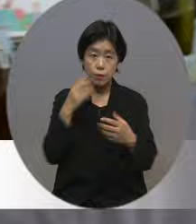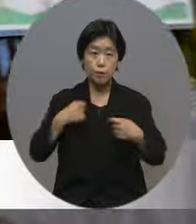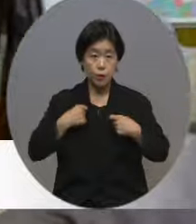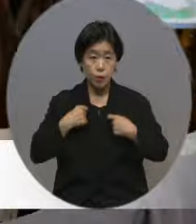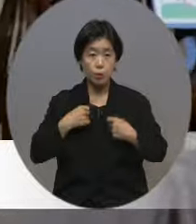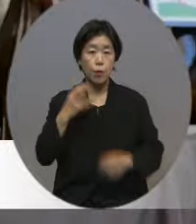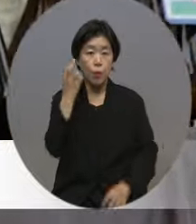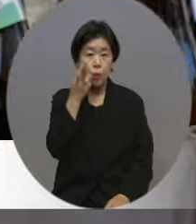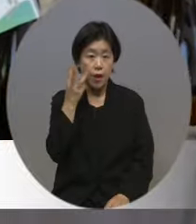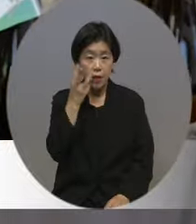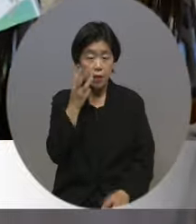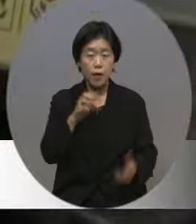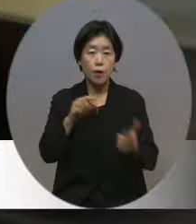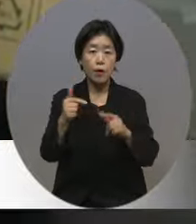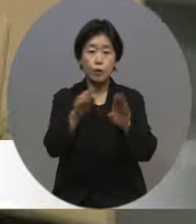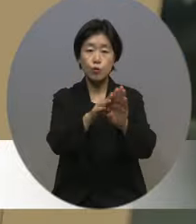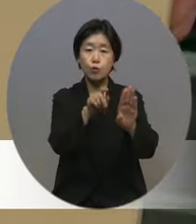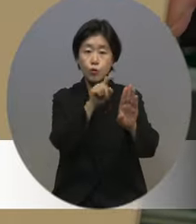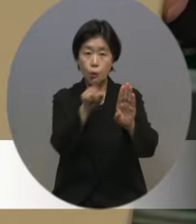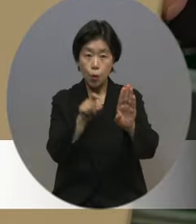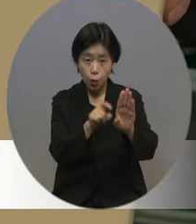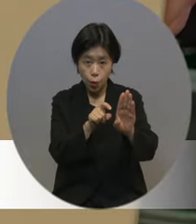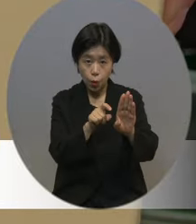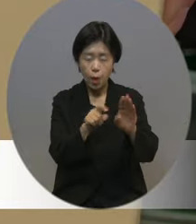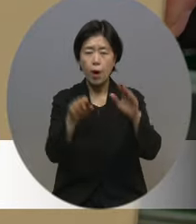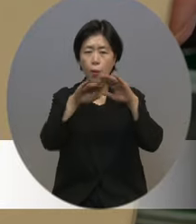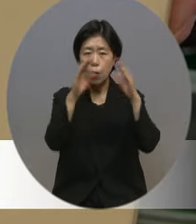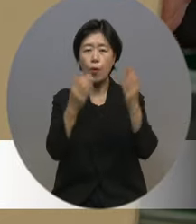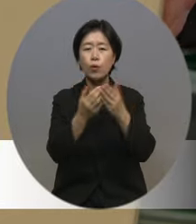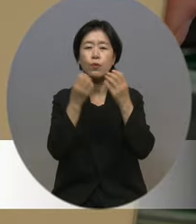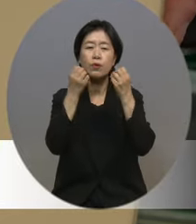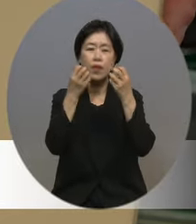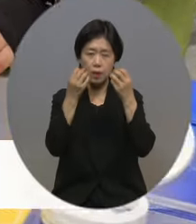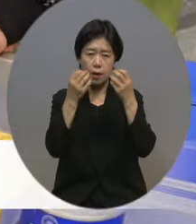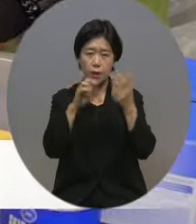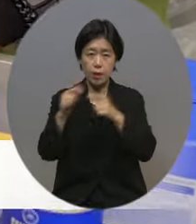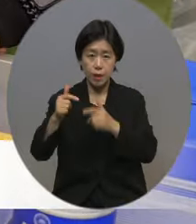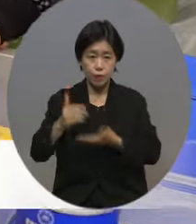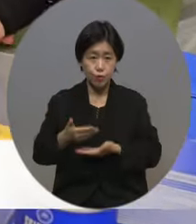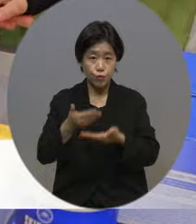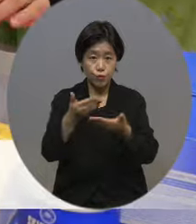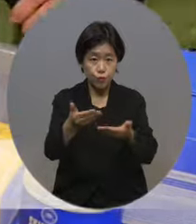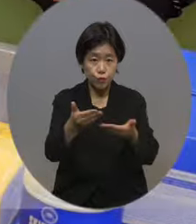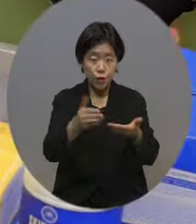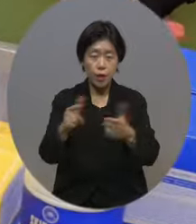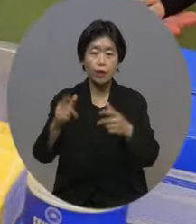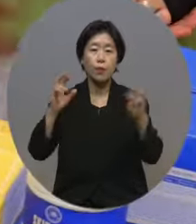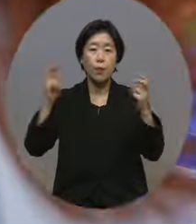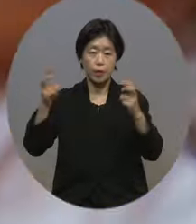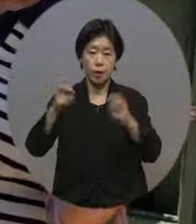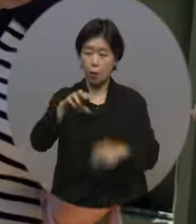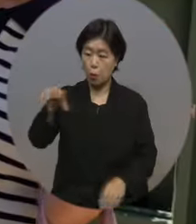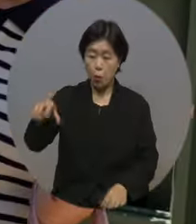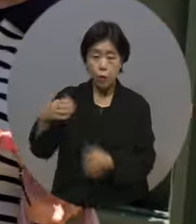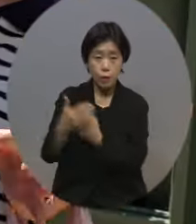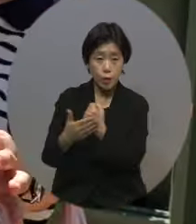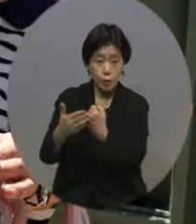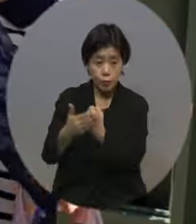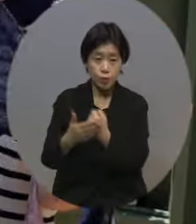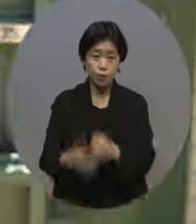와인, 현관 도어락 등 모두 세 물건을 무상으로 기부해준 관내 업체들 덕분에 방문했던